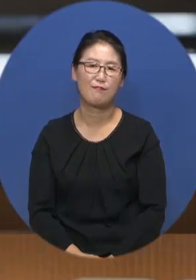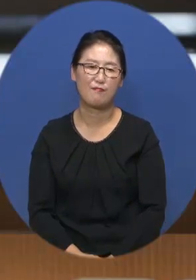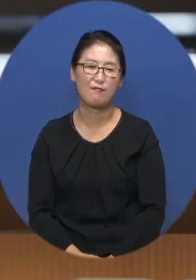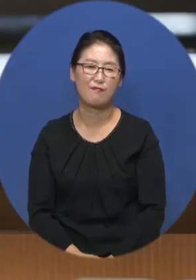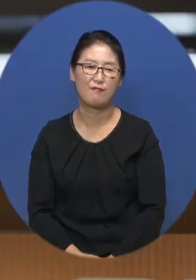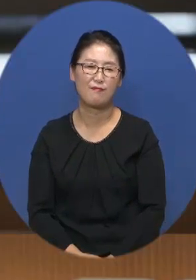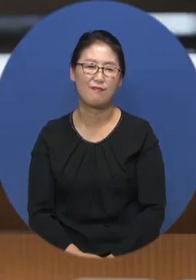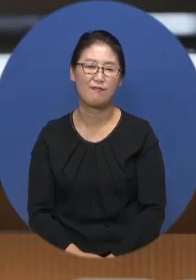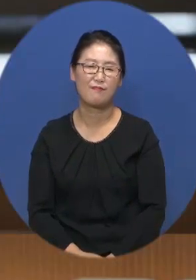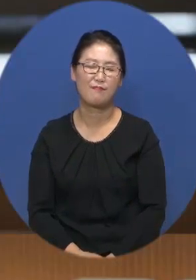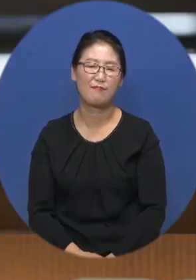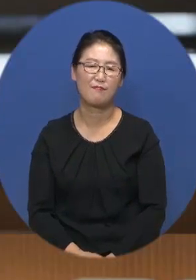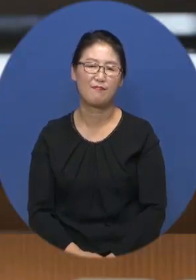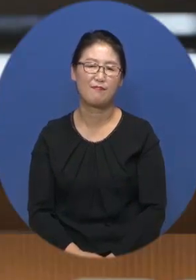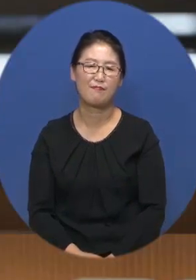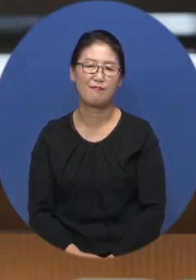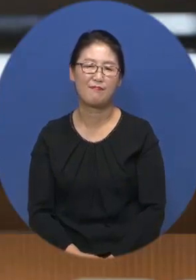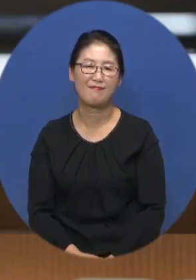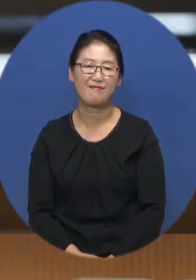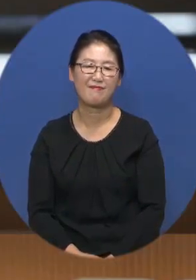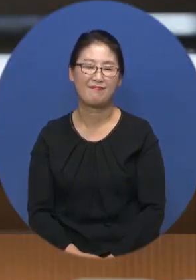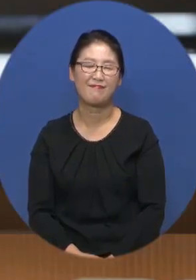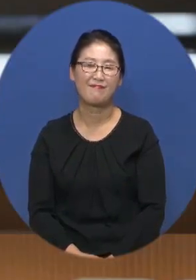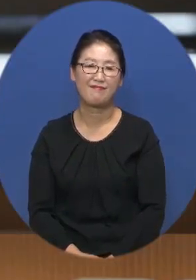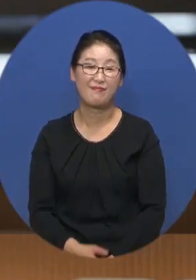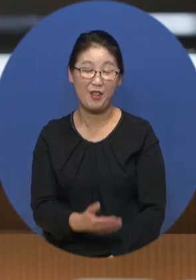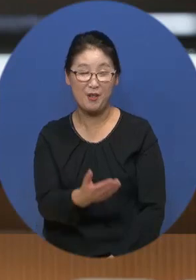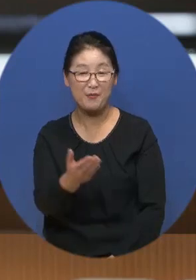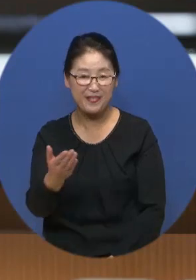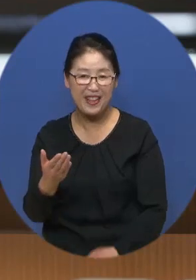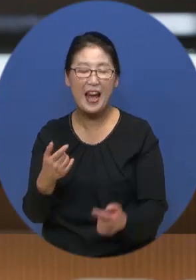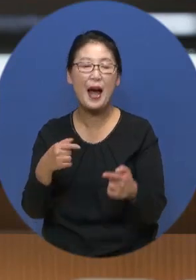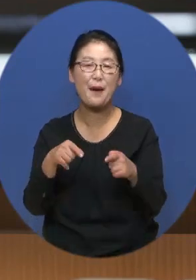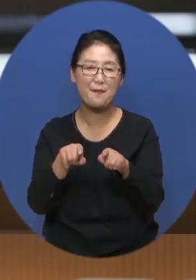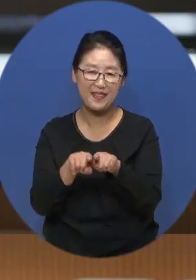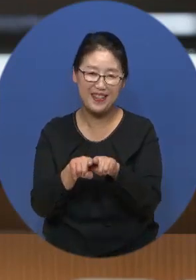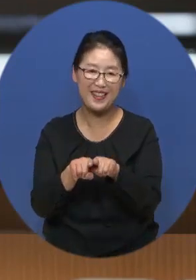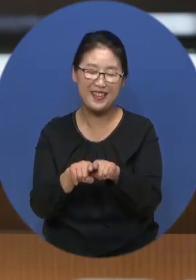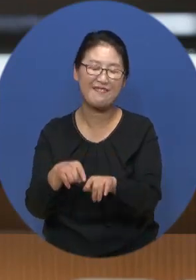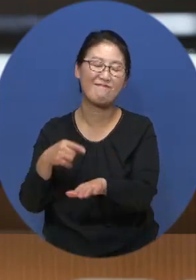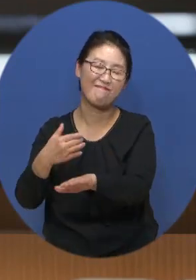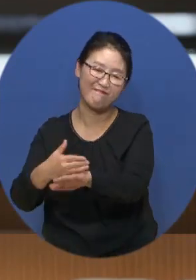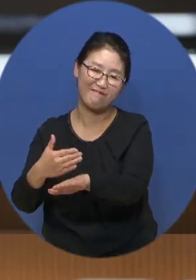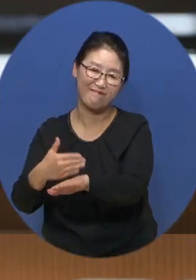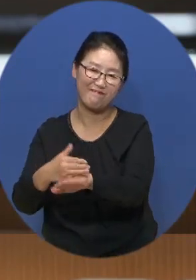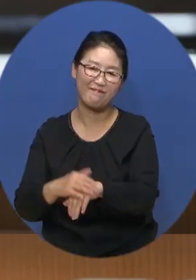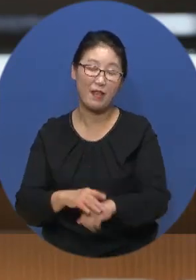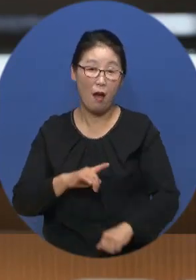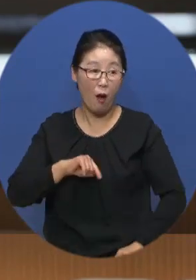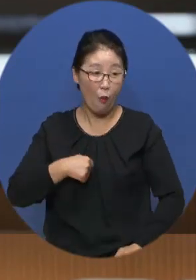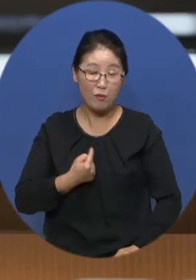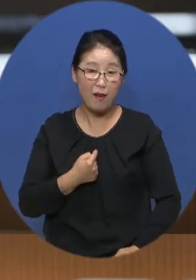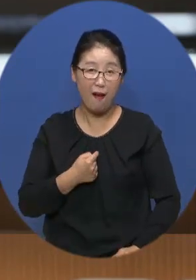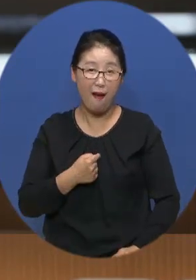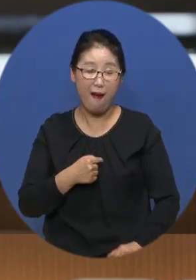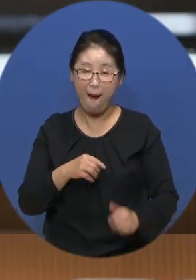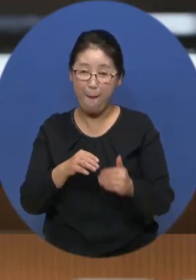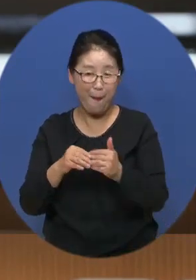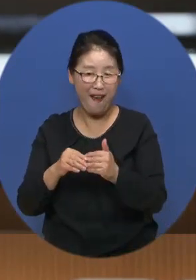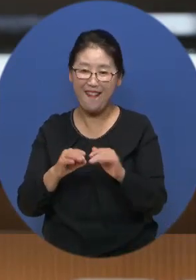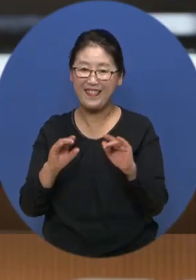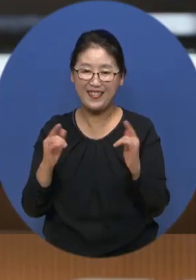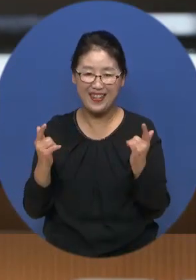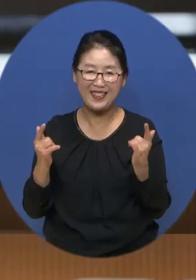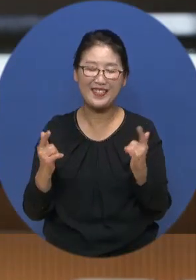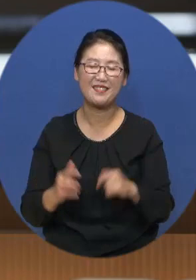잘 이제 여러모로 잘 함께 해주셔서 너무 감사드리고요. 저 혼자 이끌어가는 레그랜드가 아니라는 건 잘